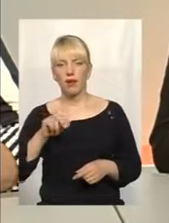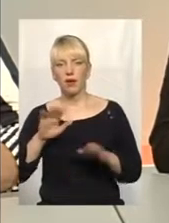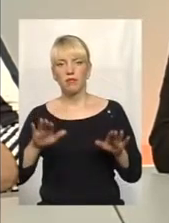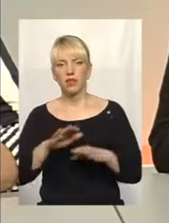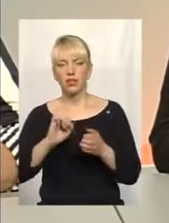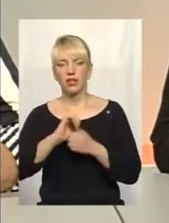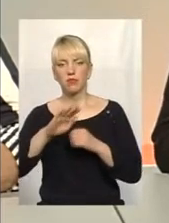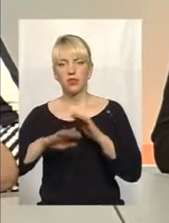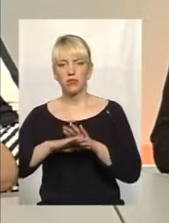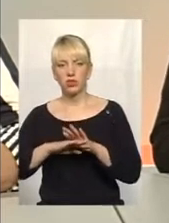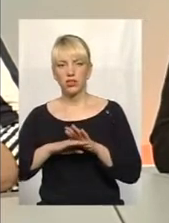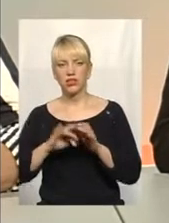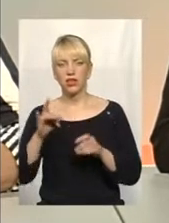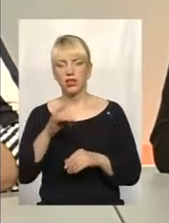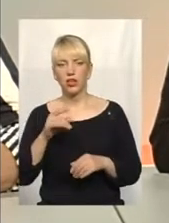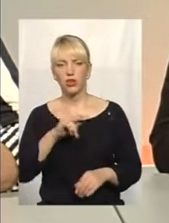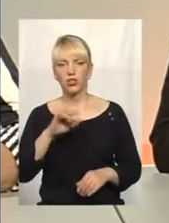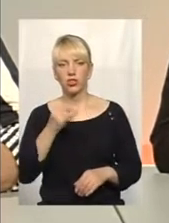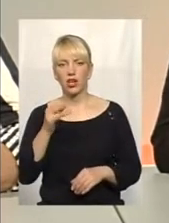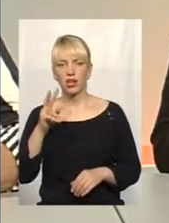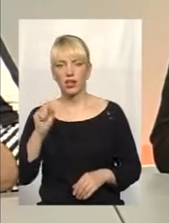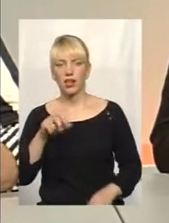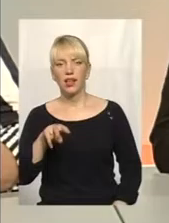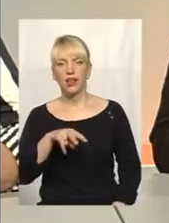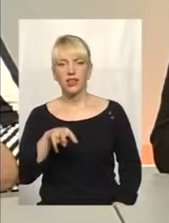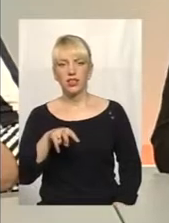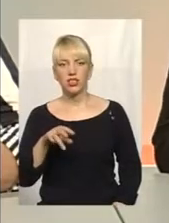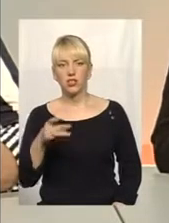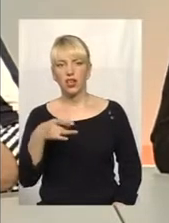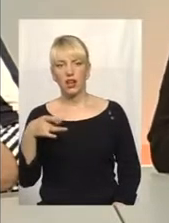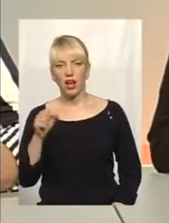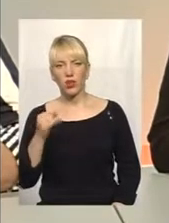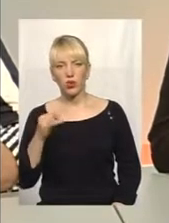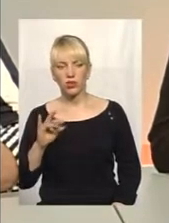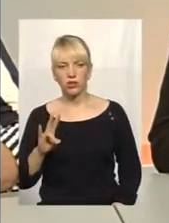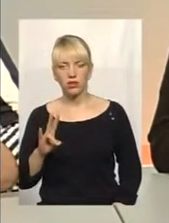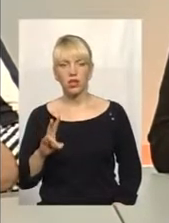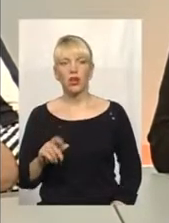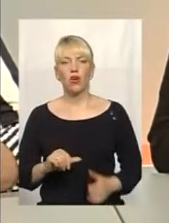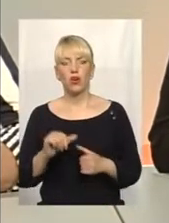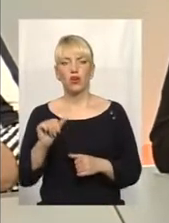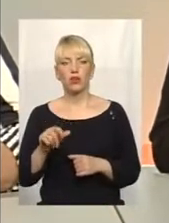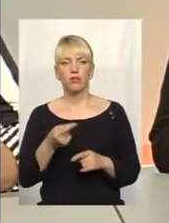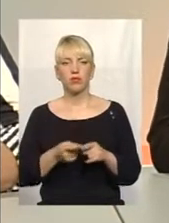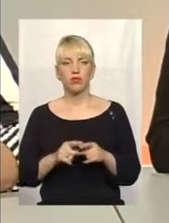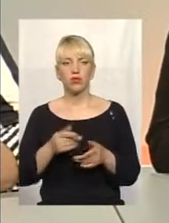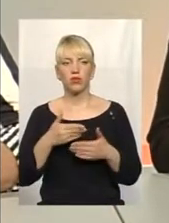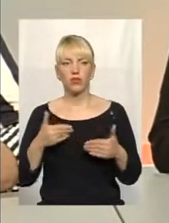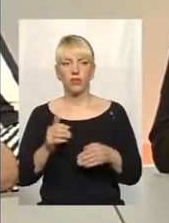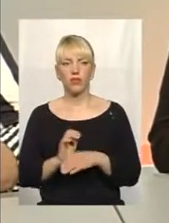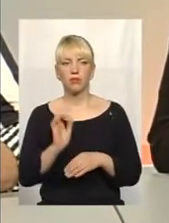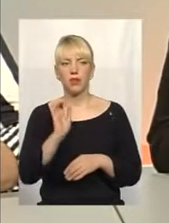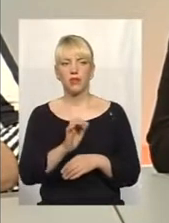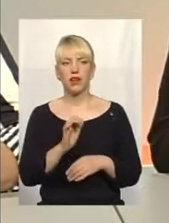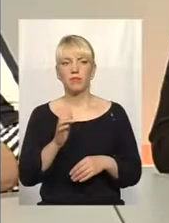Кам'янець-Подільський район та Чайка, Летичівський район. Крім того, ми відправляємо